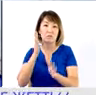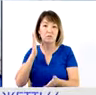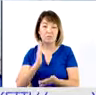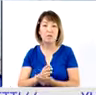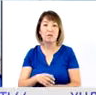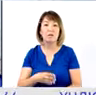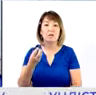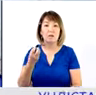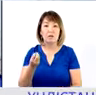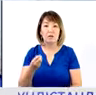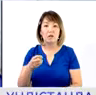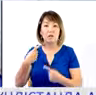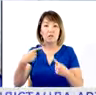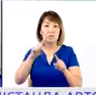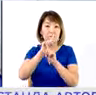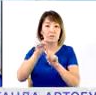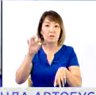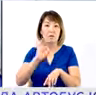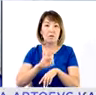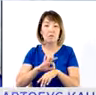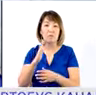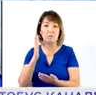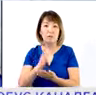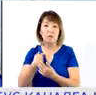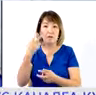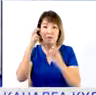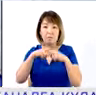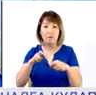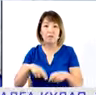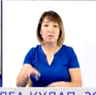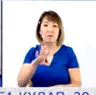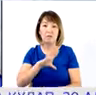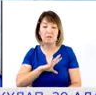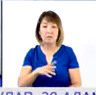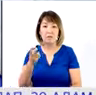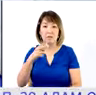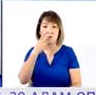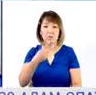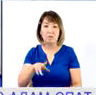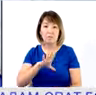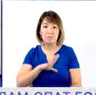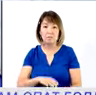кездеспейтін ауру түрі келіп, бүгін қаралынып, көрініп кетіп жатыр.